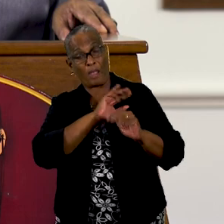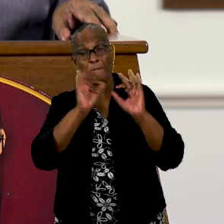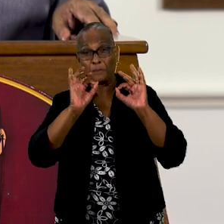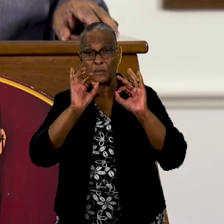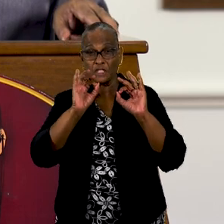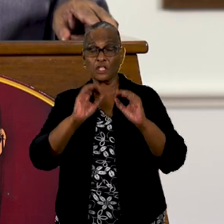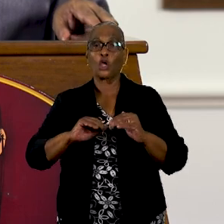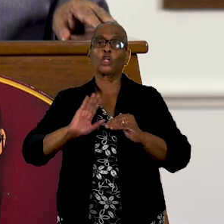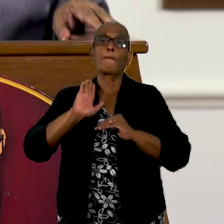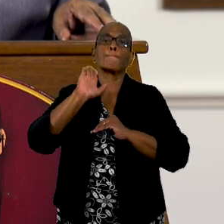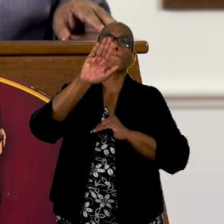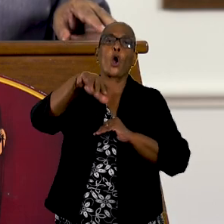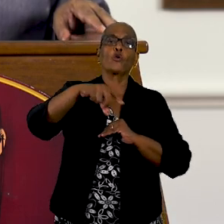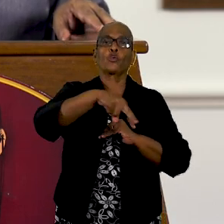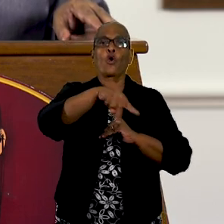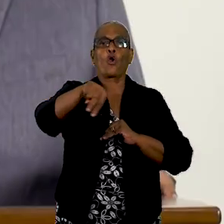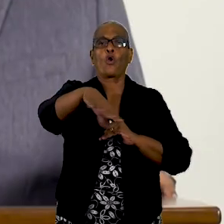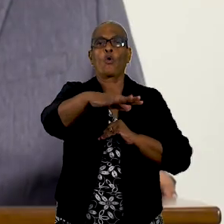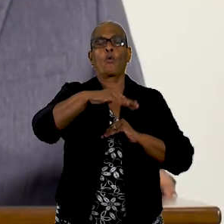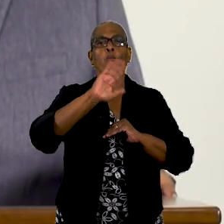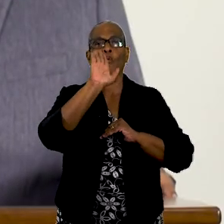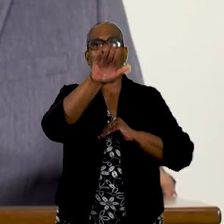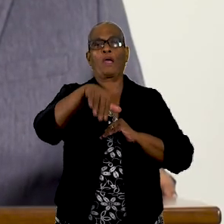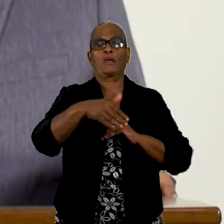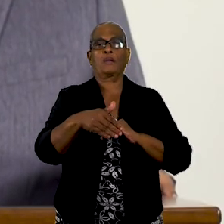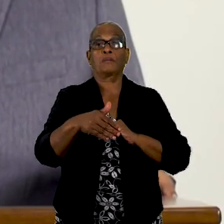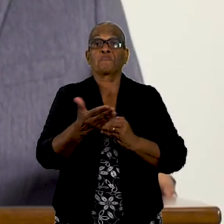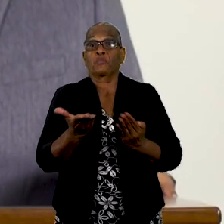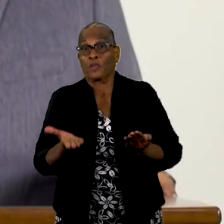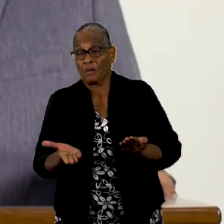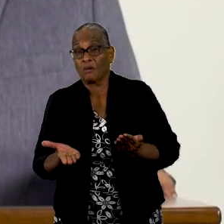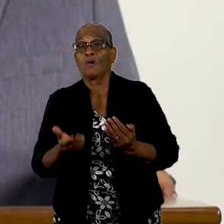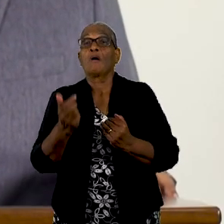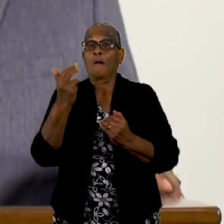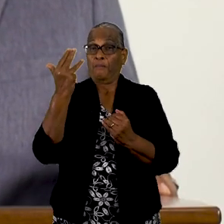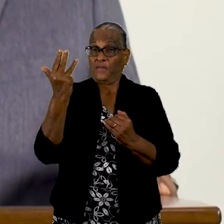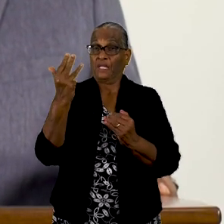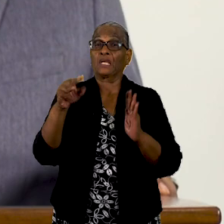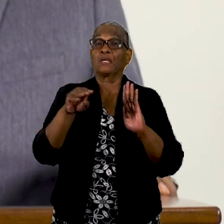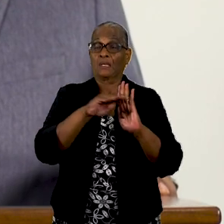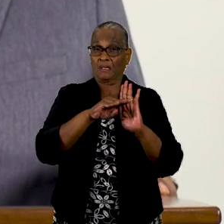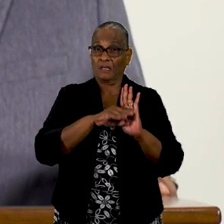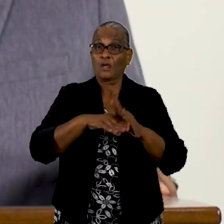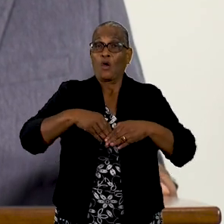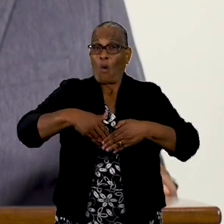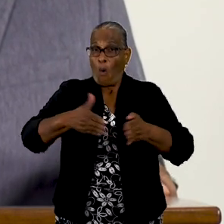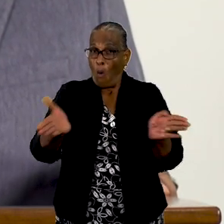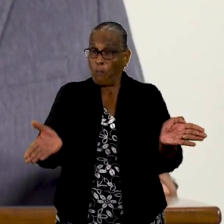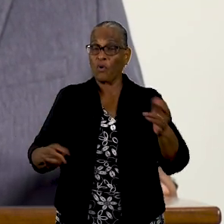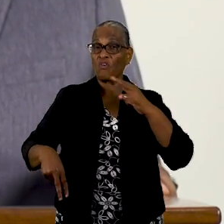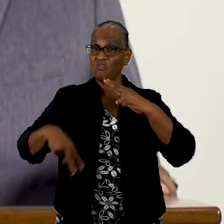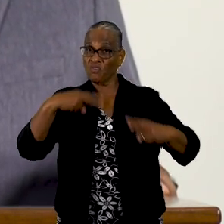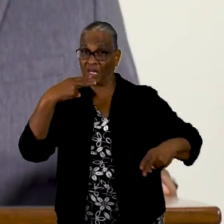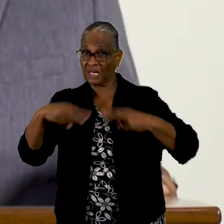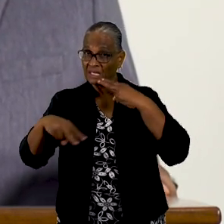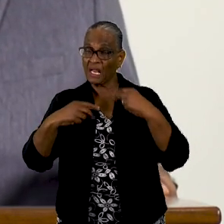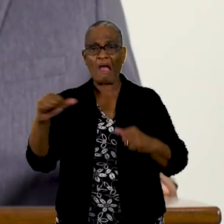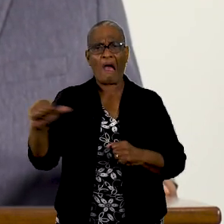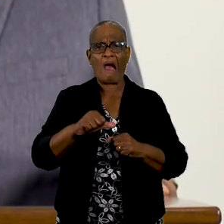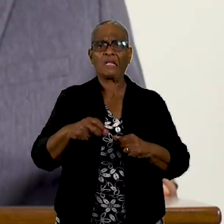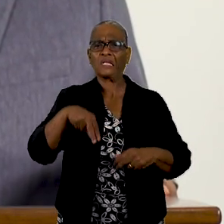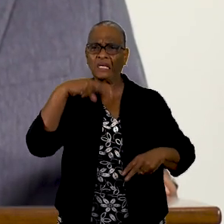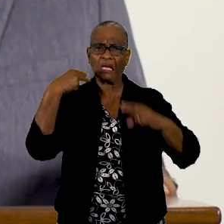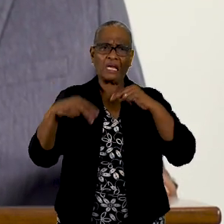betreden van openbare ruimte. Maatregel 3. De opening van restaurants en andere